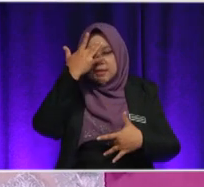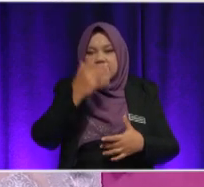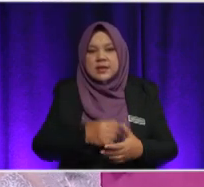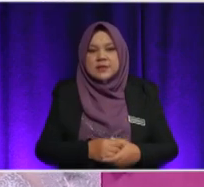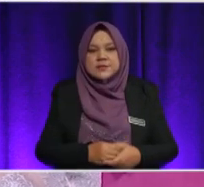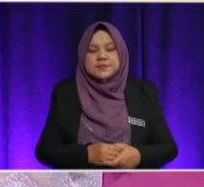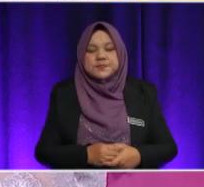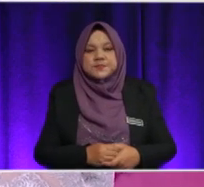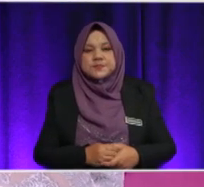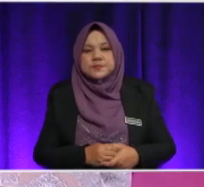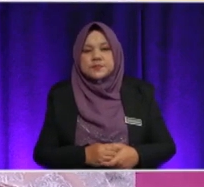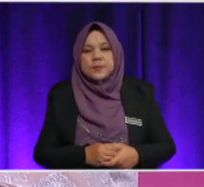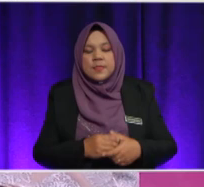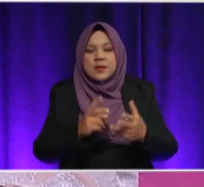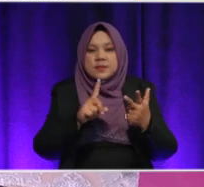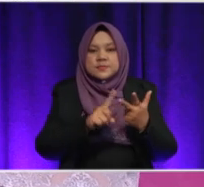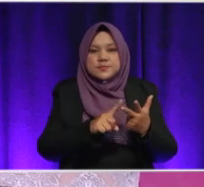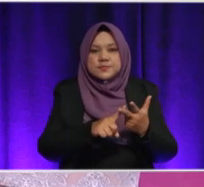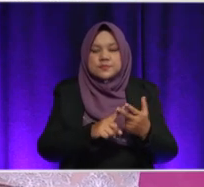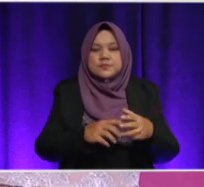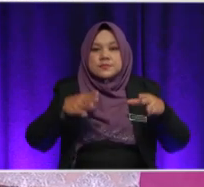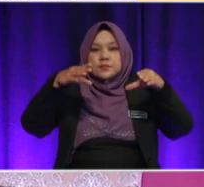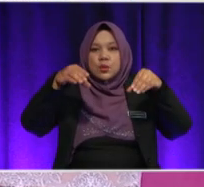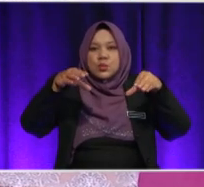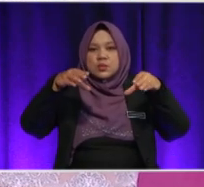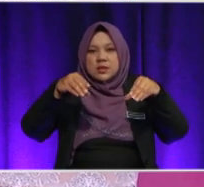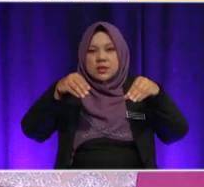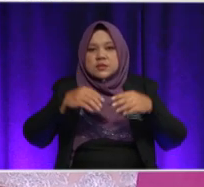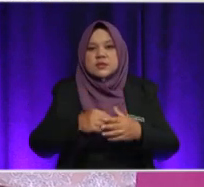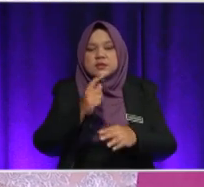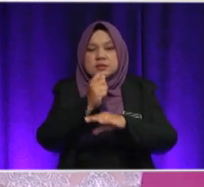sedemikian seterusnya kita lihat pula urutan tradisional